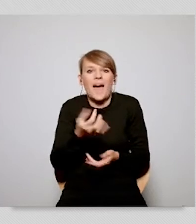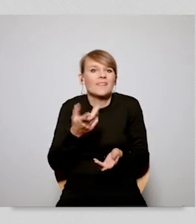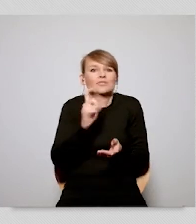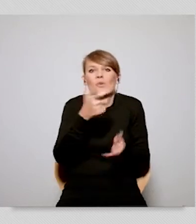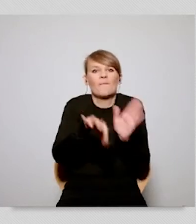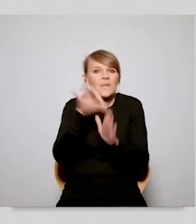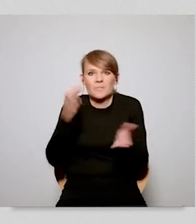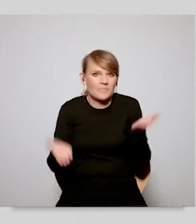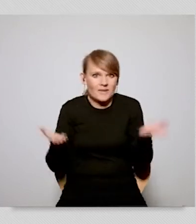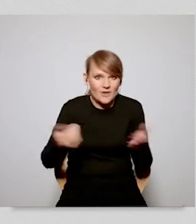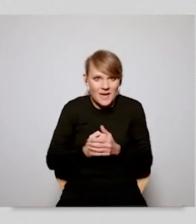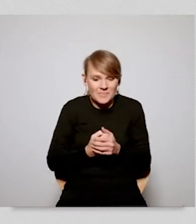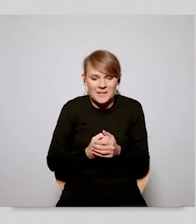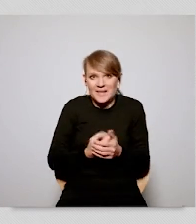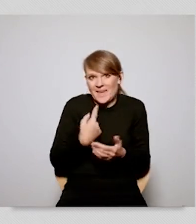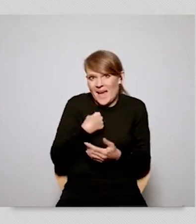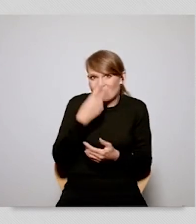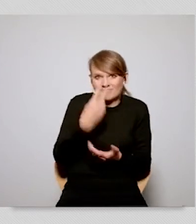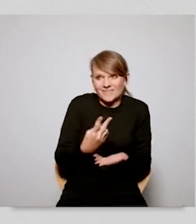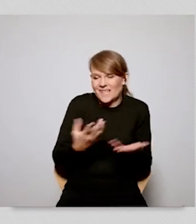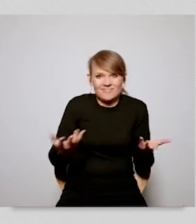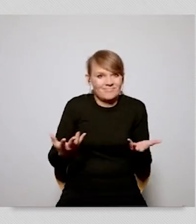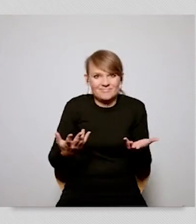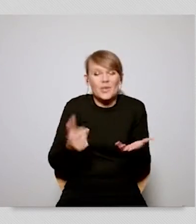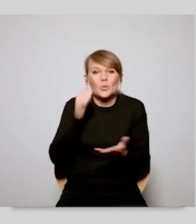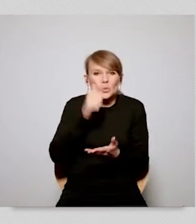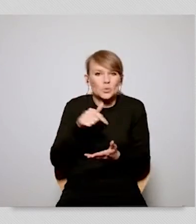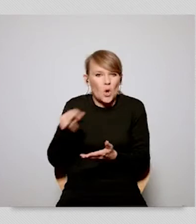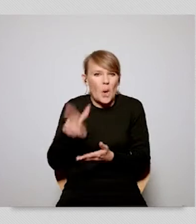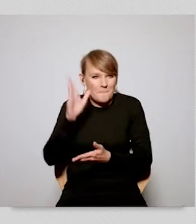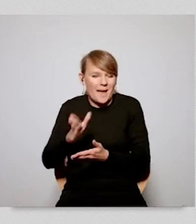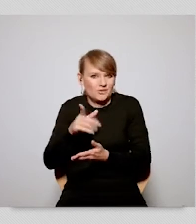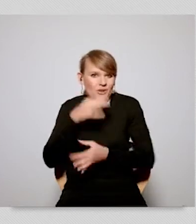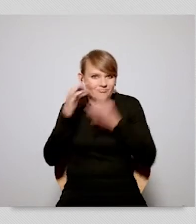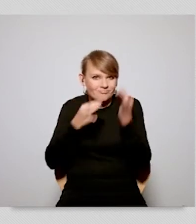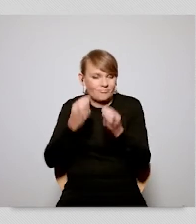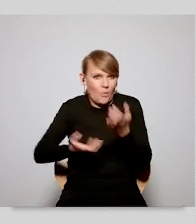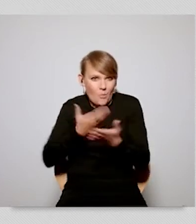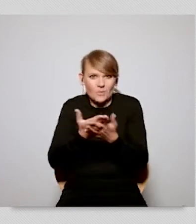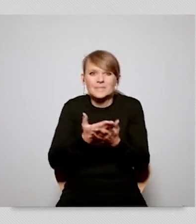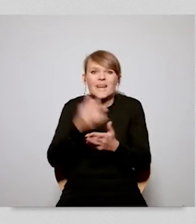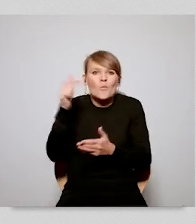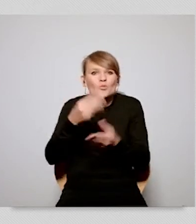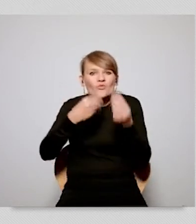jutro będziemy proponować, no to jest przede wszystkim jakby wzmocnienie wiedzy, tak.